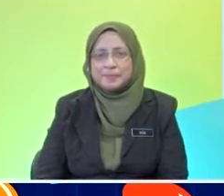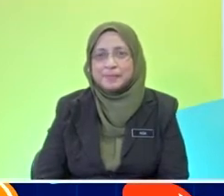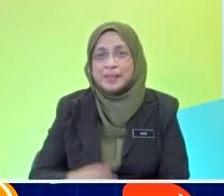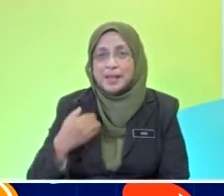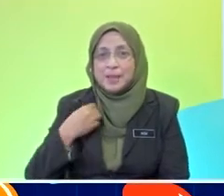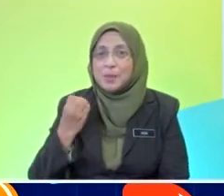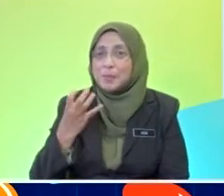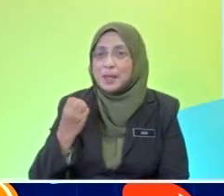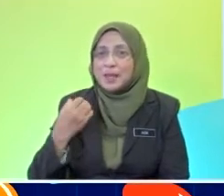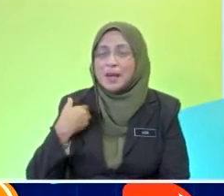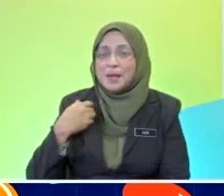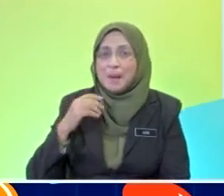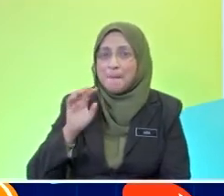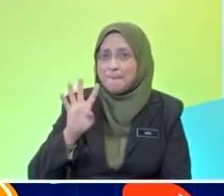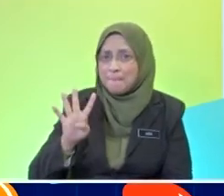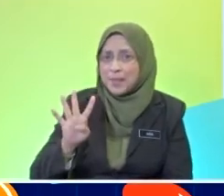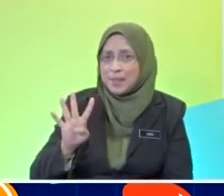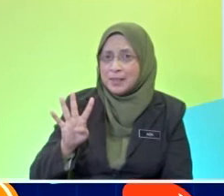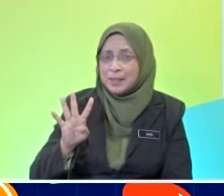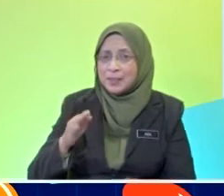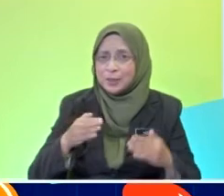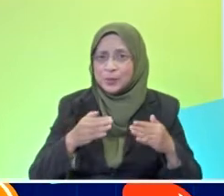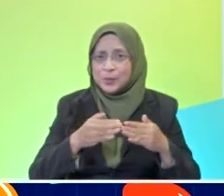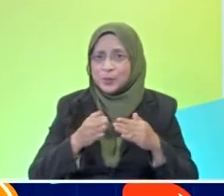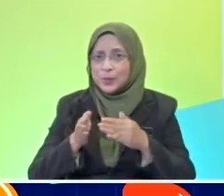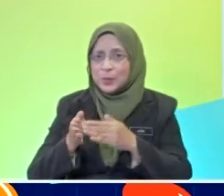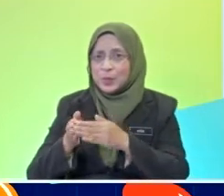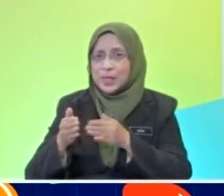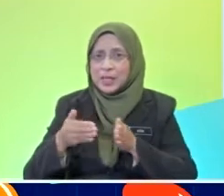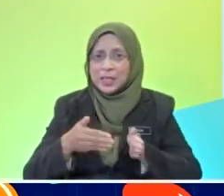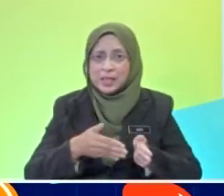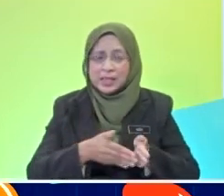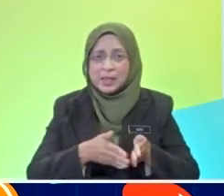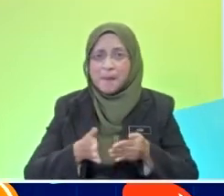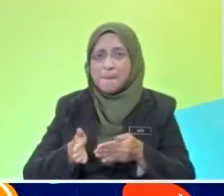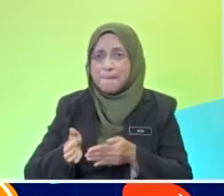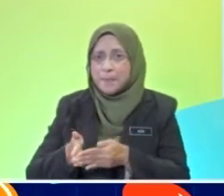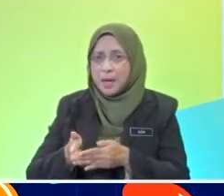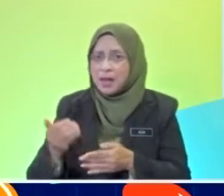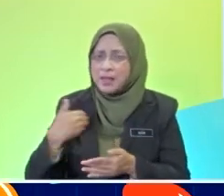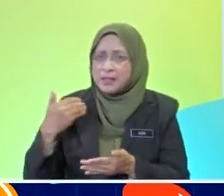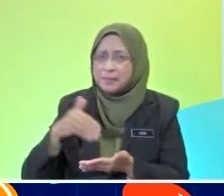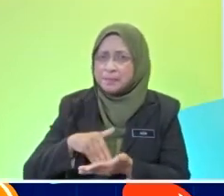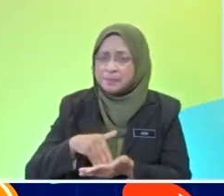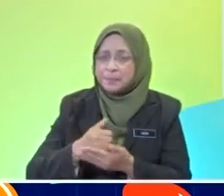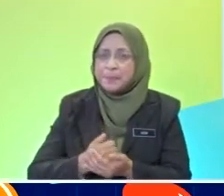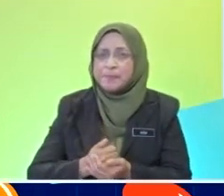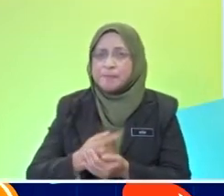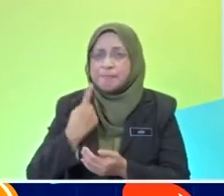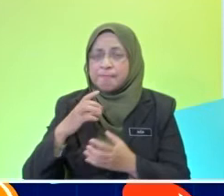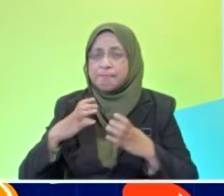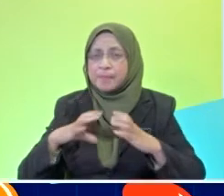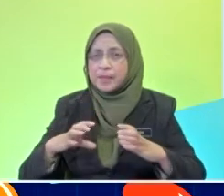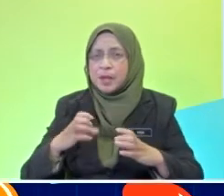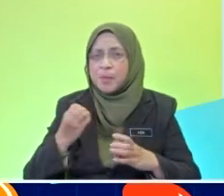4. 4? Betul ke 4 kalau kita menggunakan tu? Okey, tak apa. Cubaan yang baik. Lagi kalau ada murid-murid kita yang nak mencuba,